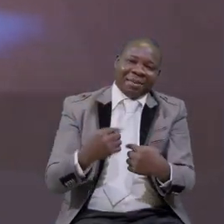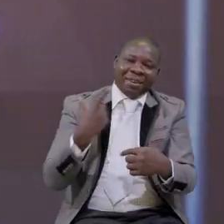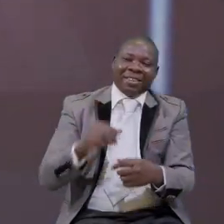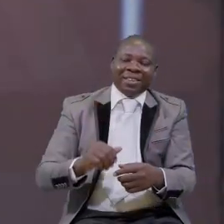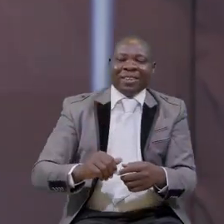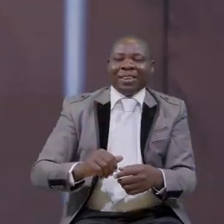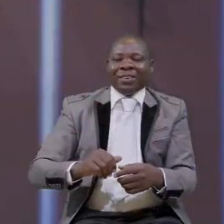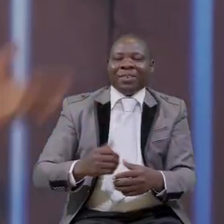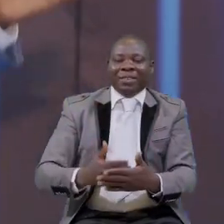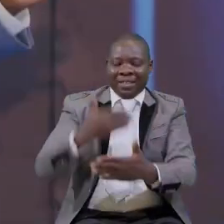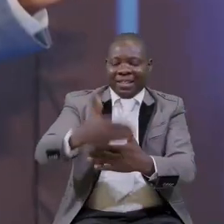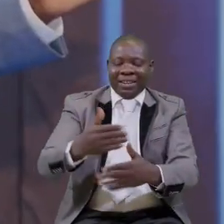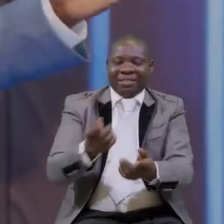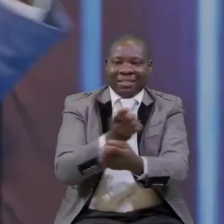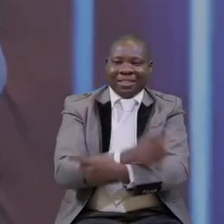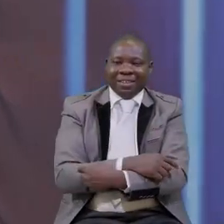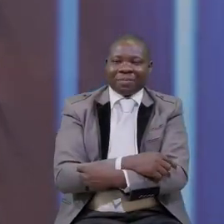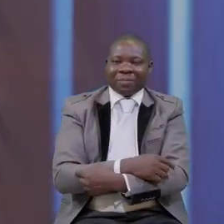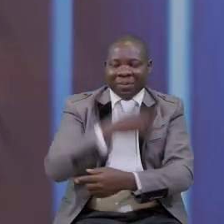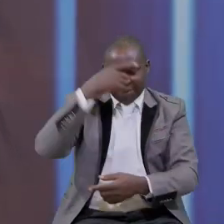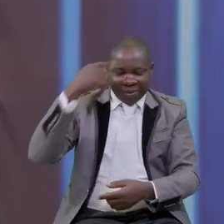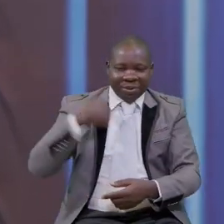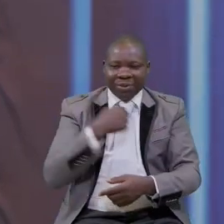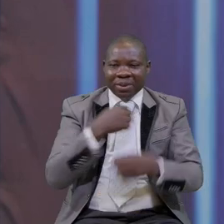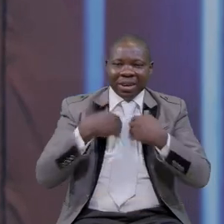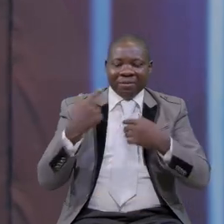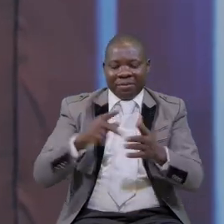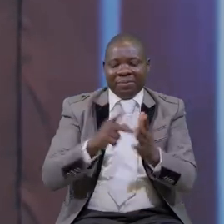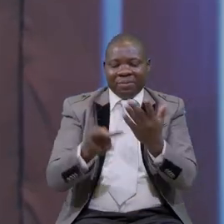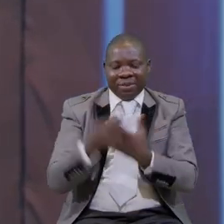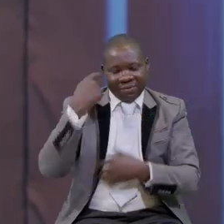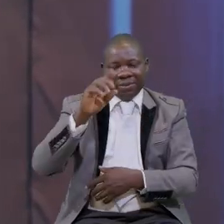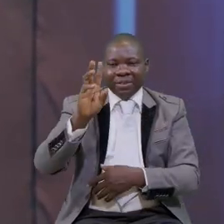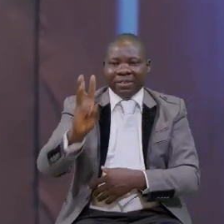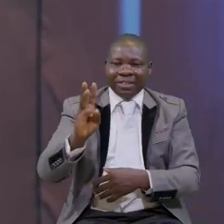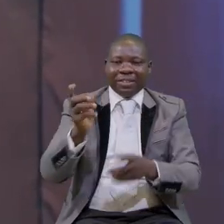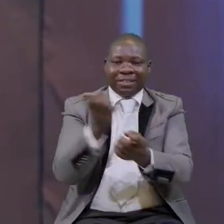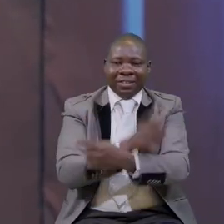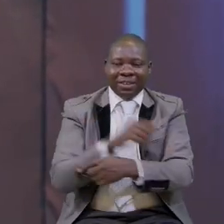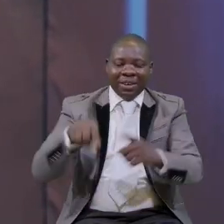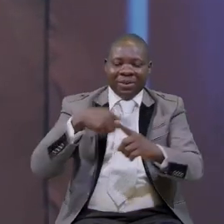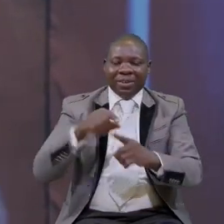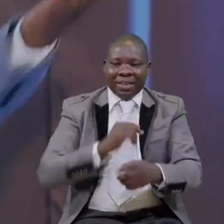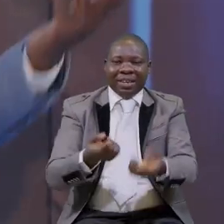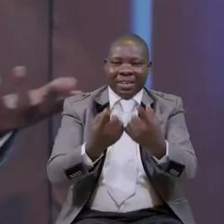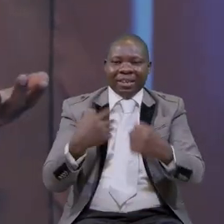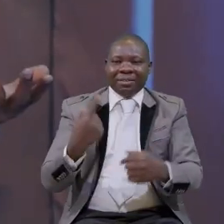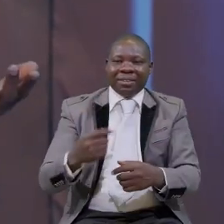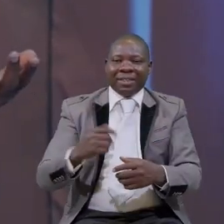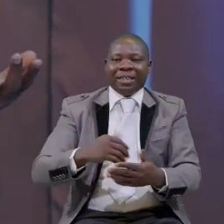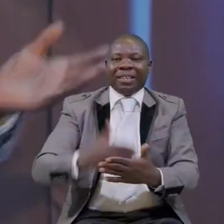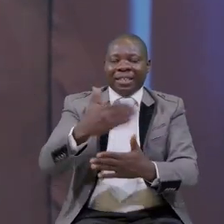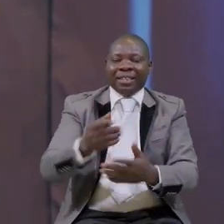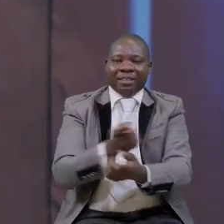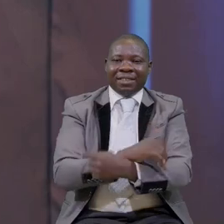Le lendemain, quand je suis venu, parce que la croisade, on l'a eu sur 6 jours. Quand je suis venu le deuxième jour, et j'ai